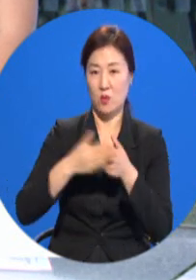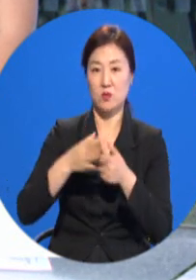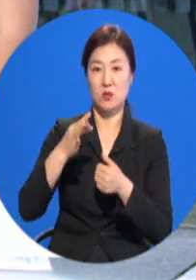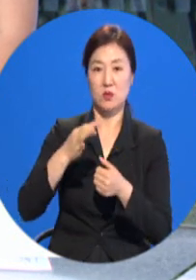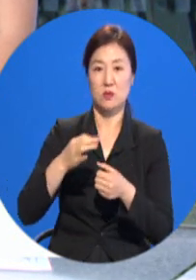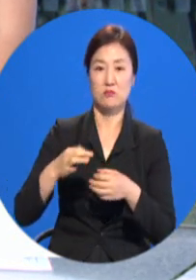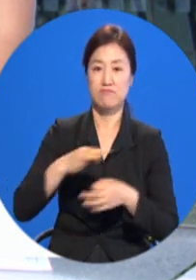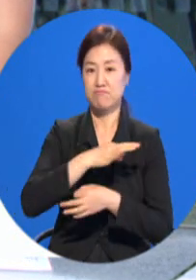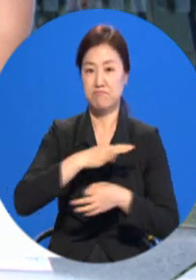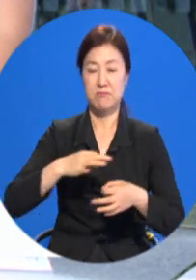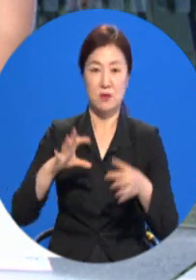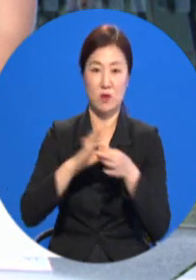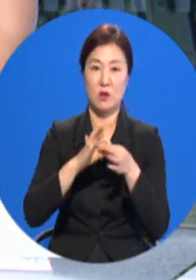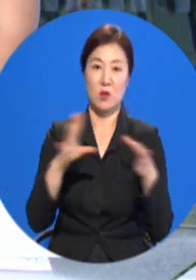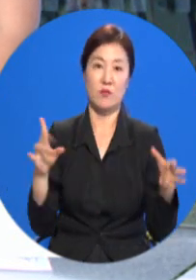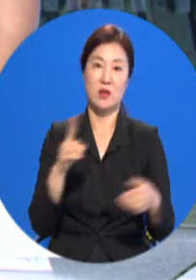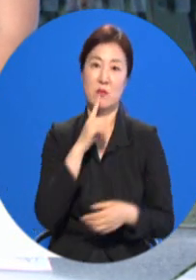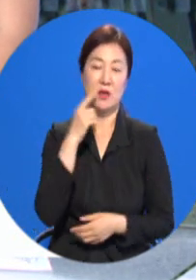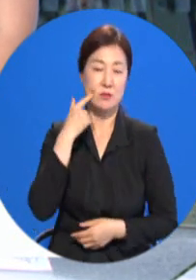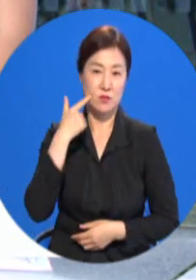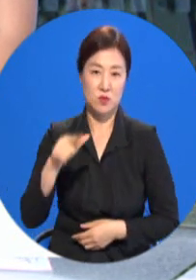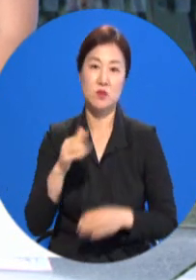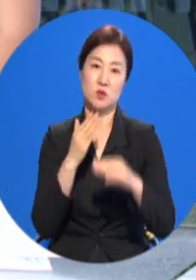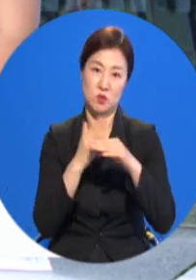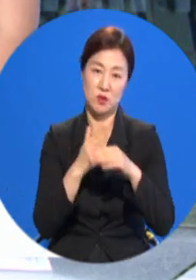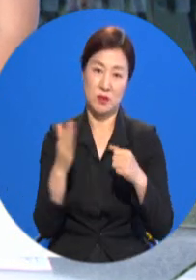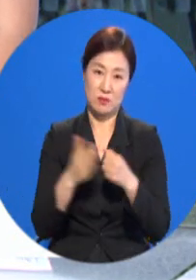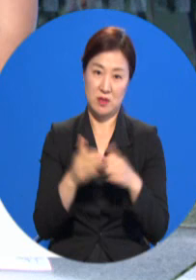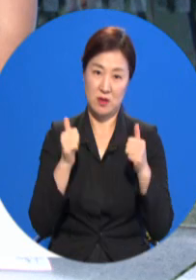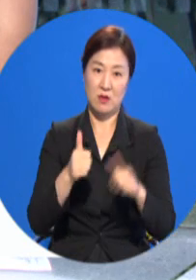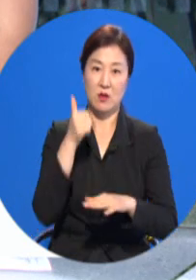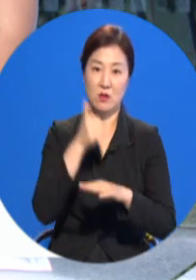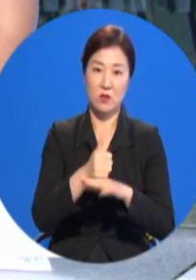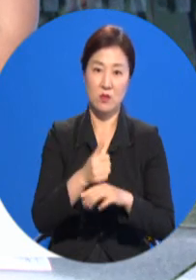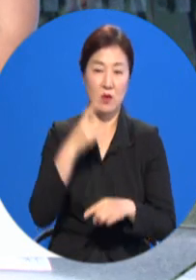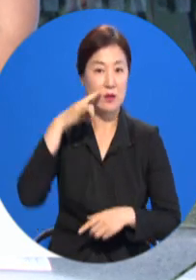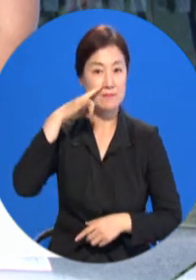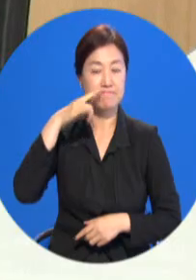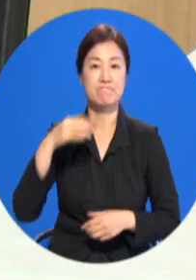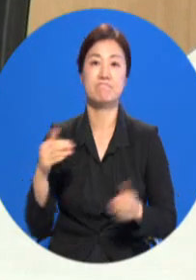적이 없다고 주장하고 있어 재판 결과가 주목됩니다. 조희원 기자입니다.